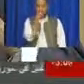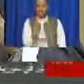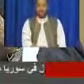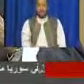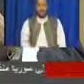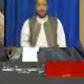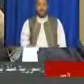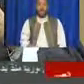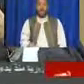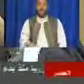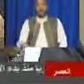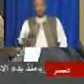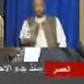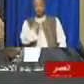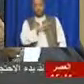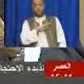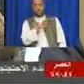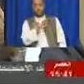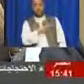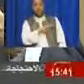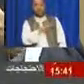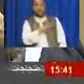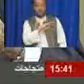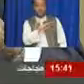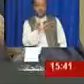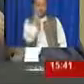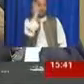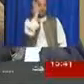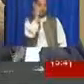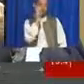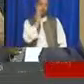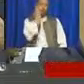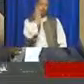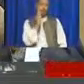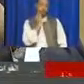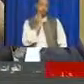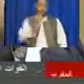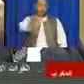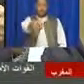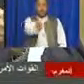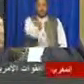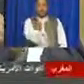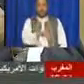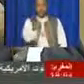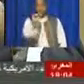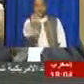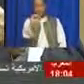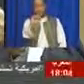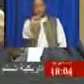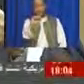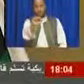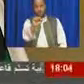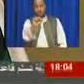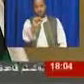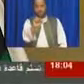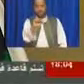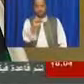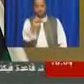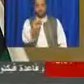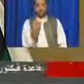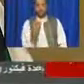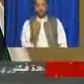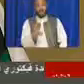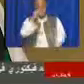هذه الكتائب التي فعلت ما فعلت بالليبيين جميعنا وفي بعض المناطق يعني بصفه خاصه كان وقع